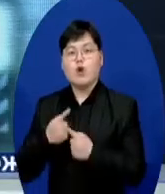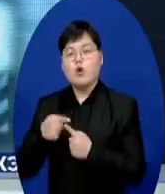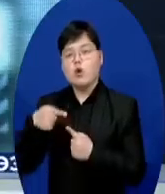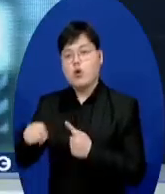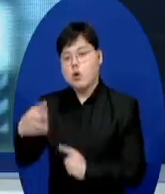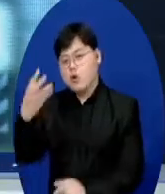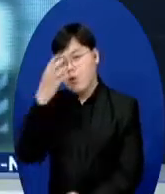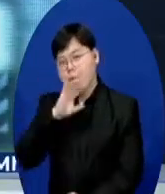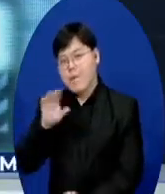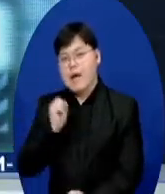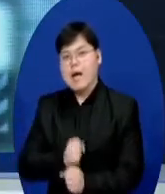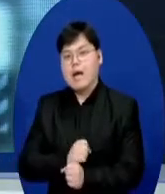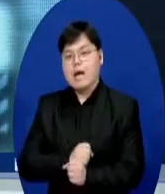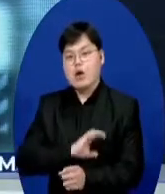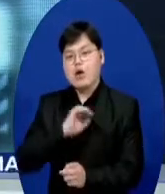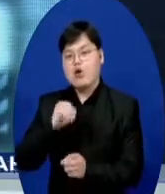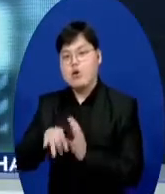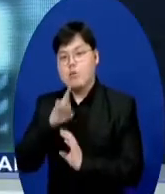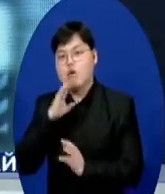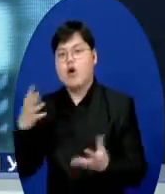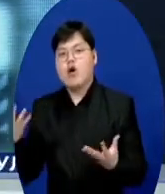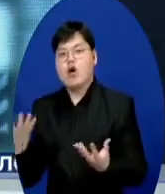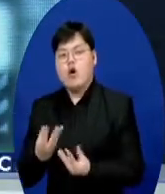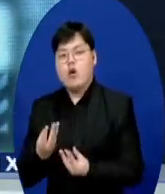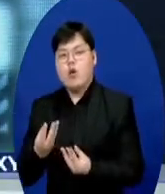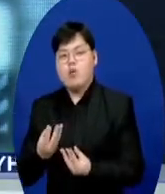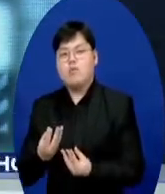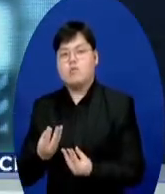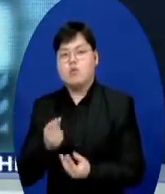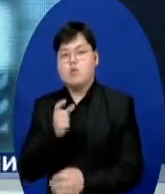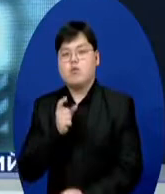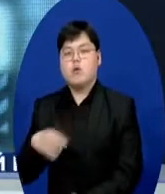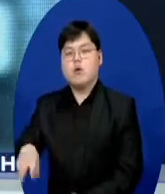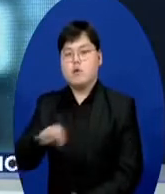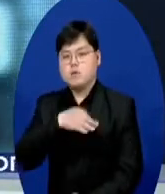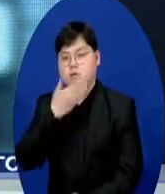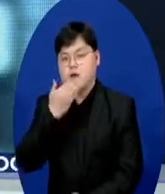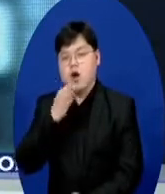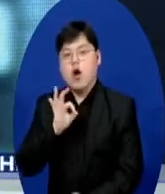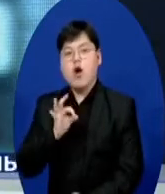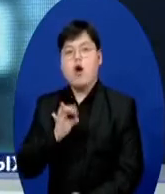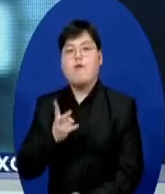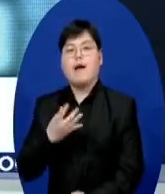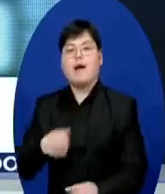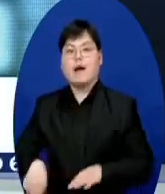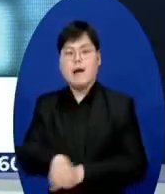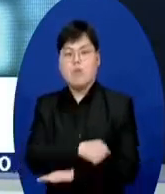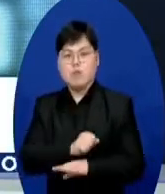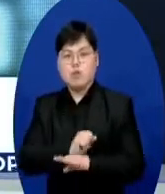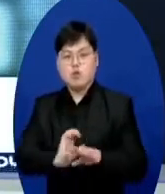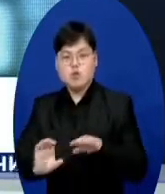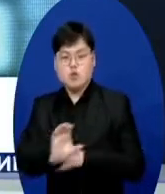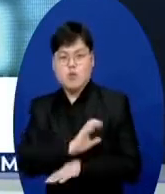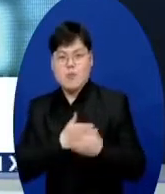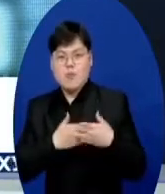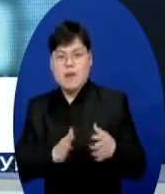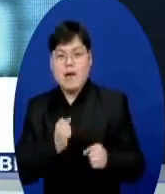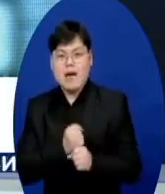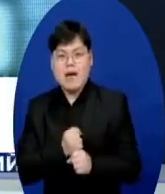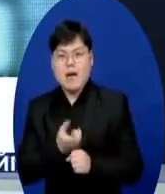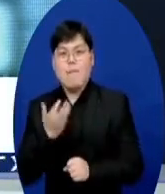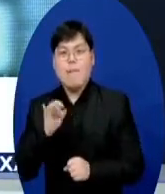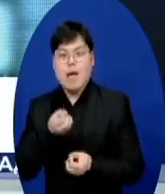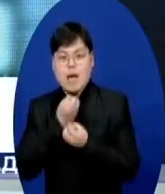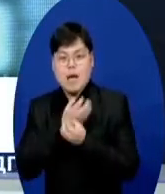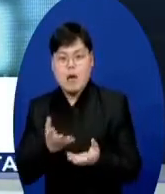Хөдөө орон нутгийн төрийн албанд ажиллах залуус ховордож боловсон хүчний дутагдалд орох болжээ. За Өвөрхангай аймагт гэхэд сумдын төрийн албанд нийлдээ ажлын